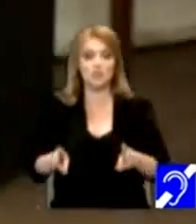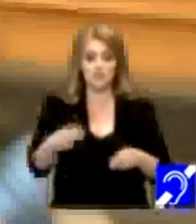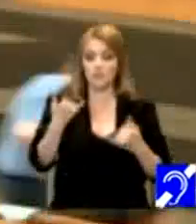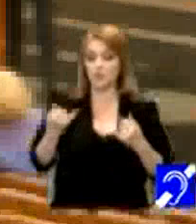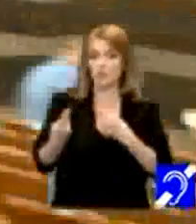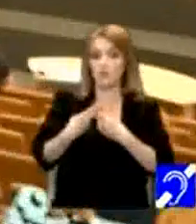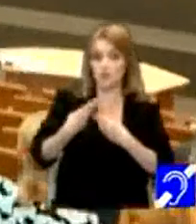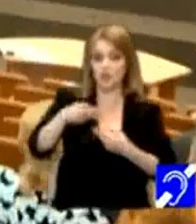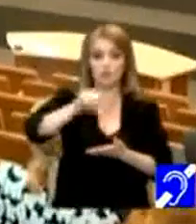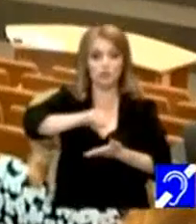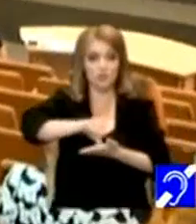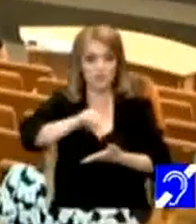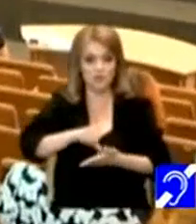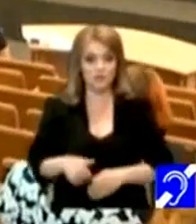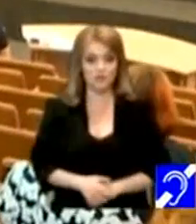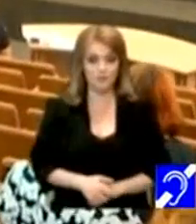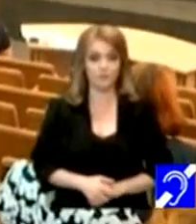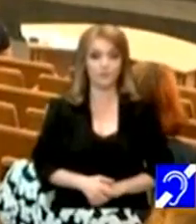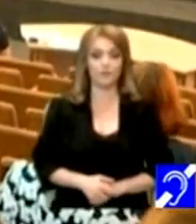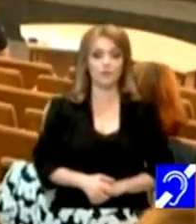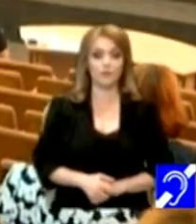vorbesc despre